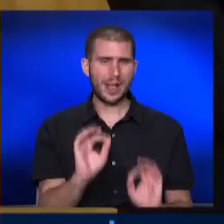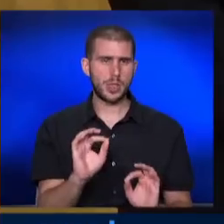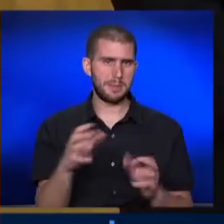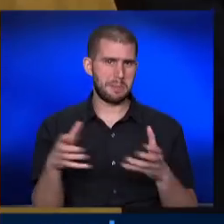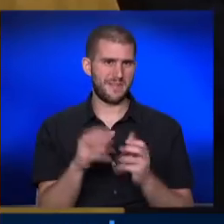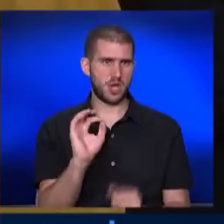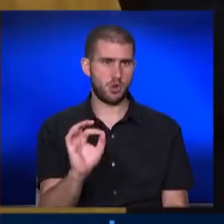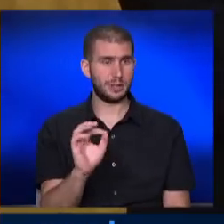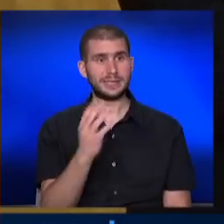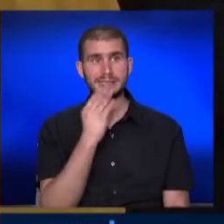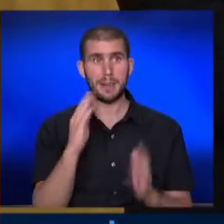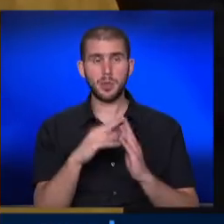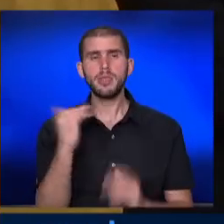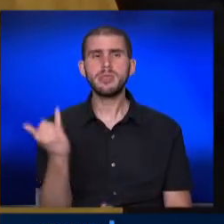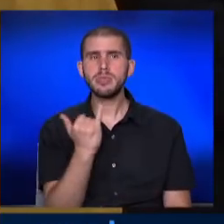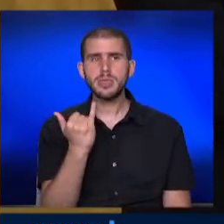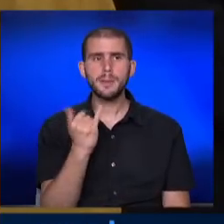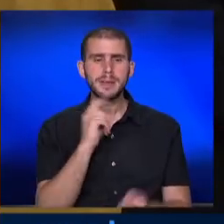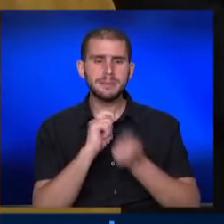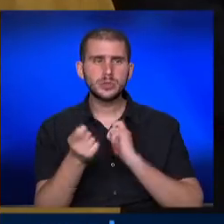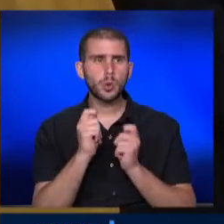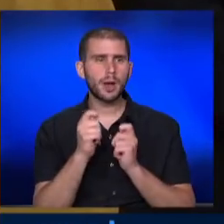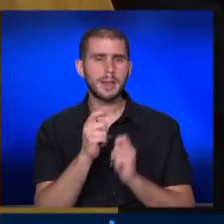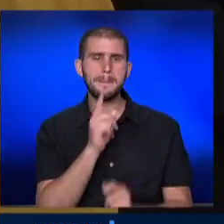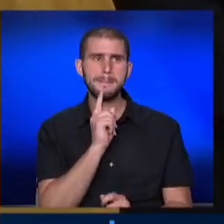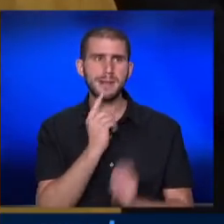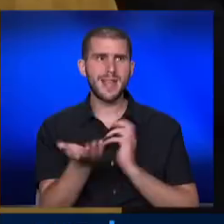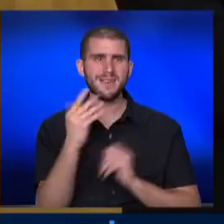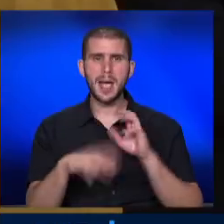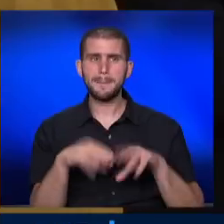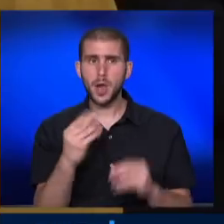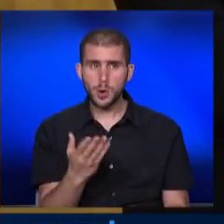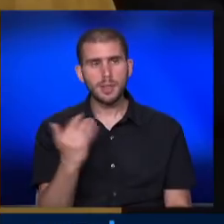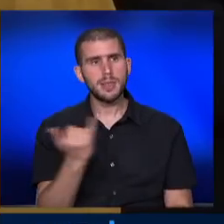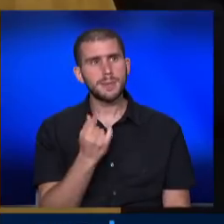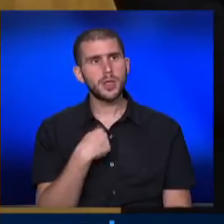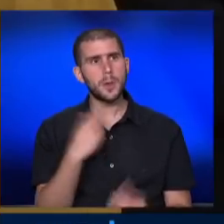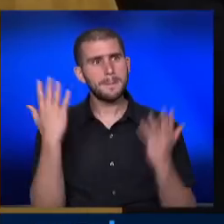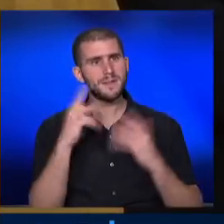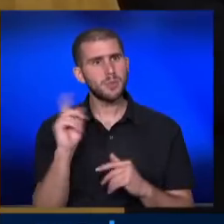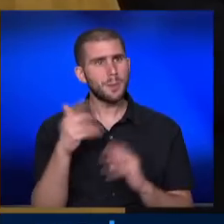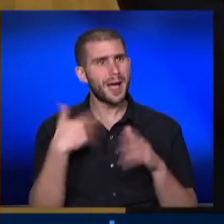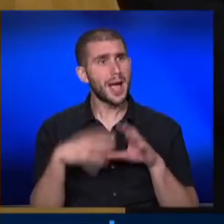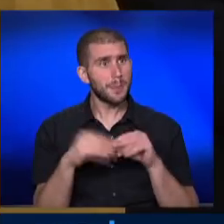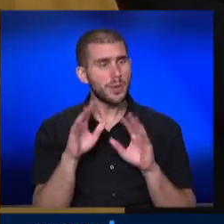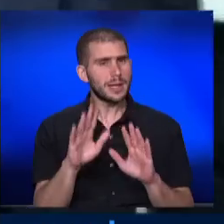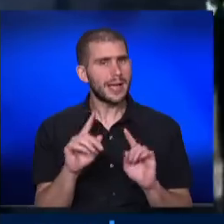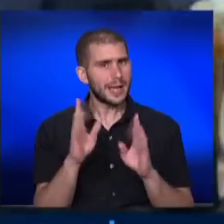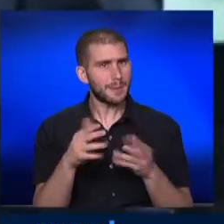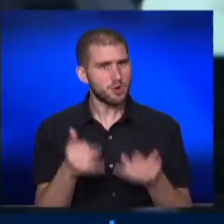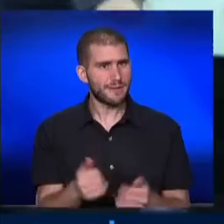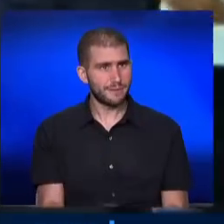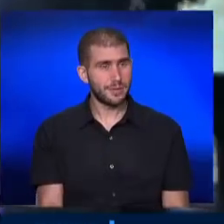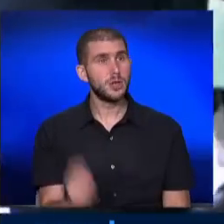במפלגתו. ישראל ביתנו תמיד מסוכרת בחסר. לפני הבחירות, ותמיד אנחנו מפתיעים את כולם אחרי הבחירות. אז כך גם יהיה הפעם, אדוני.